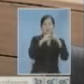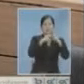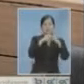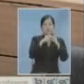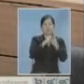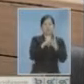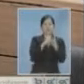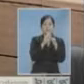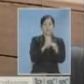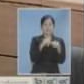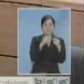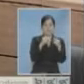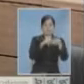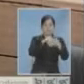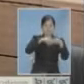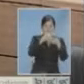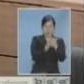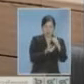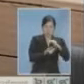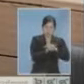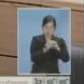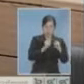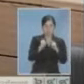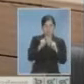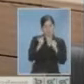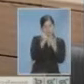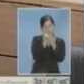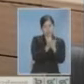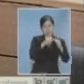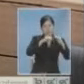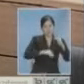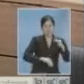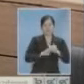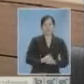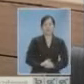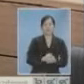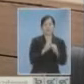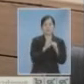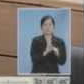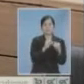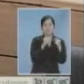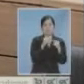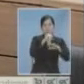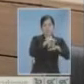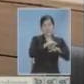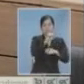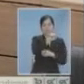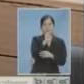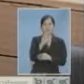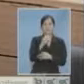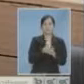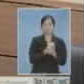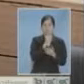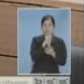ซื้อสิทธิ์ในเรื่องของการเป็นสมาชิกไม่งั้นสว.เนี่ยเข้าม